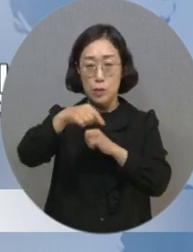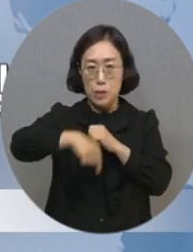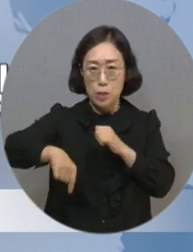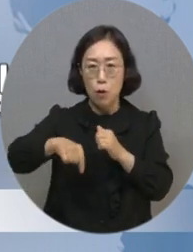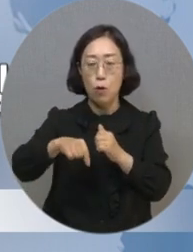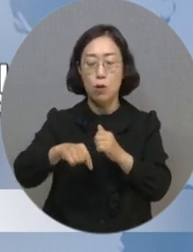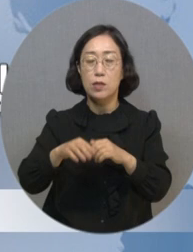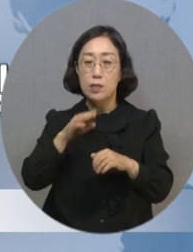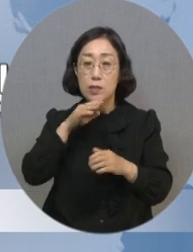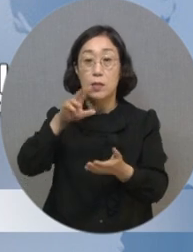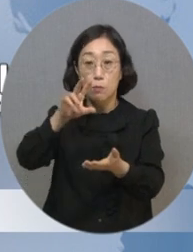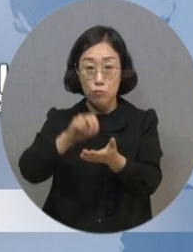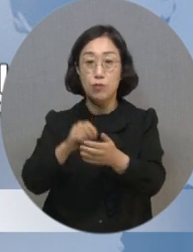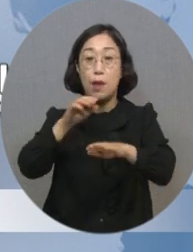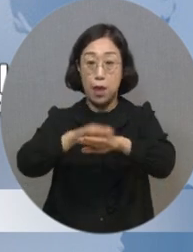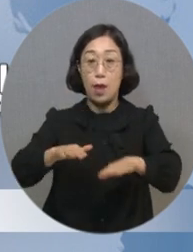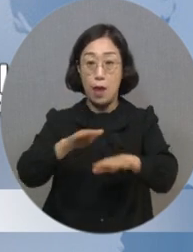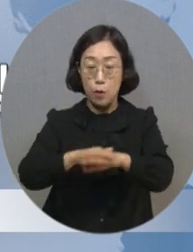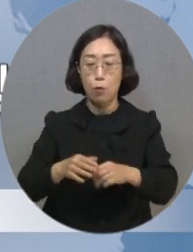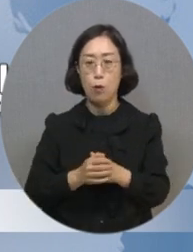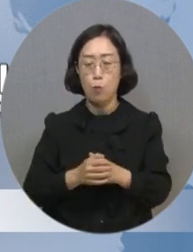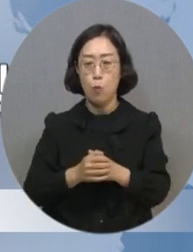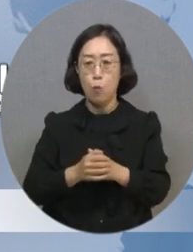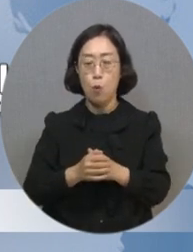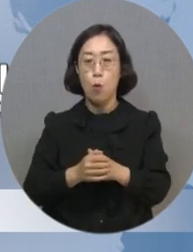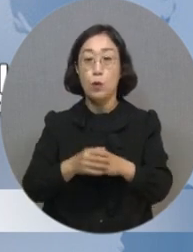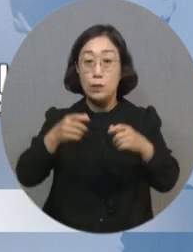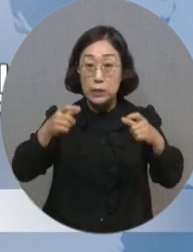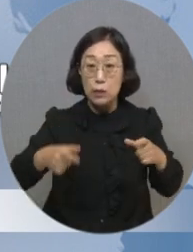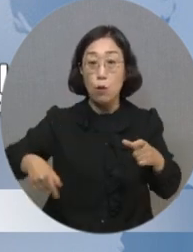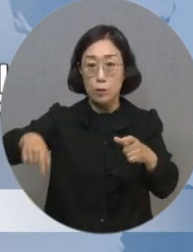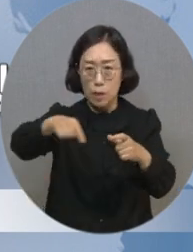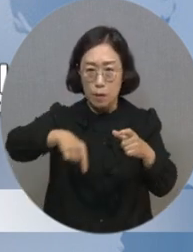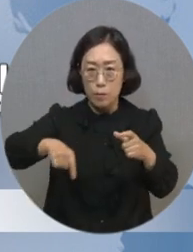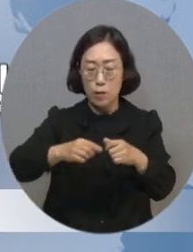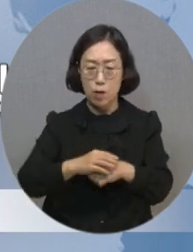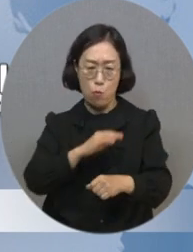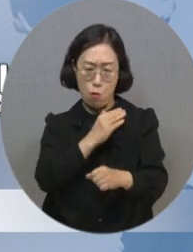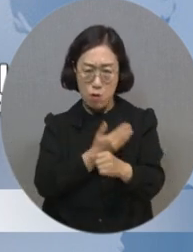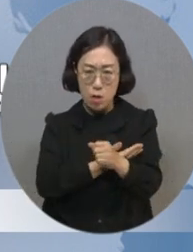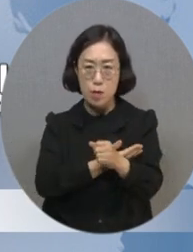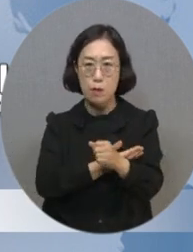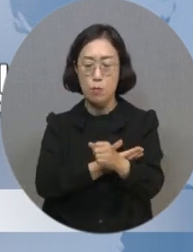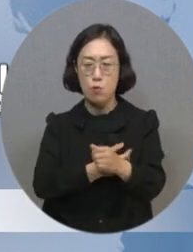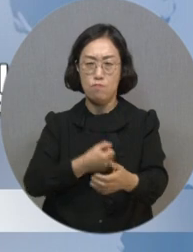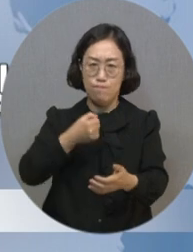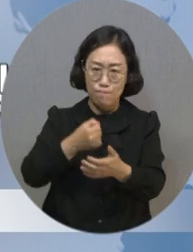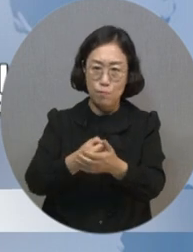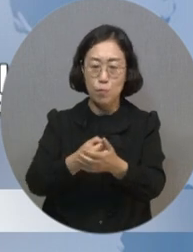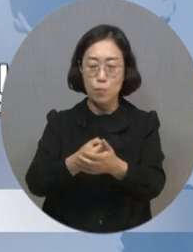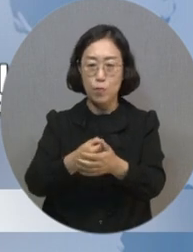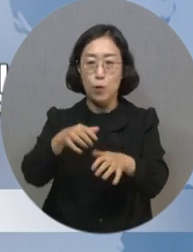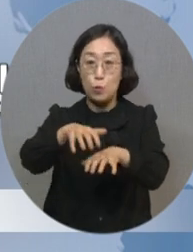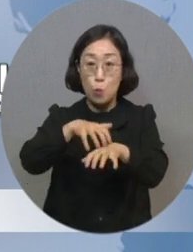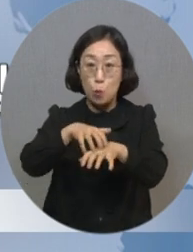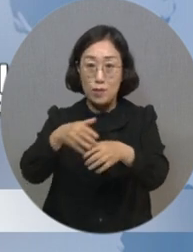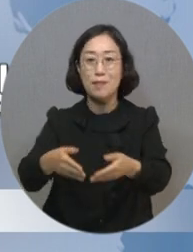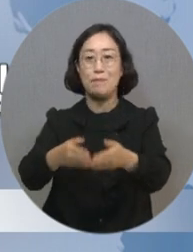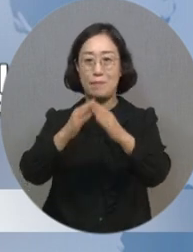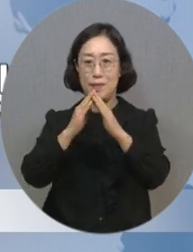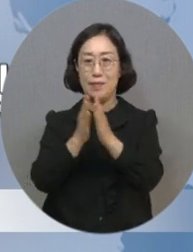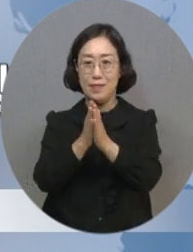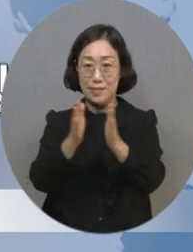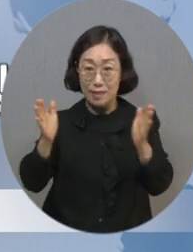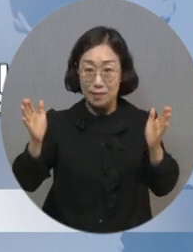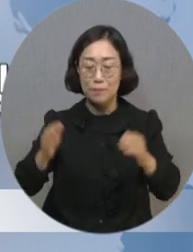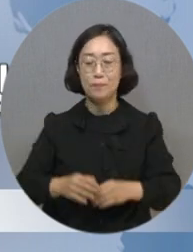있는 현 문제들을 해결하고 도민의 권리 확보를 위한 결의를 다지고자 연합회를 출범했는데요. 안정진